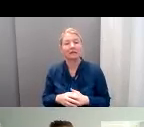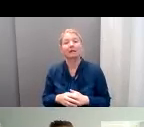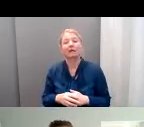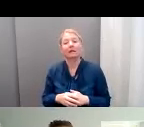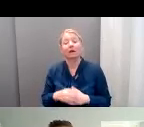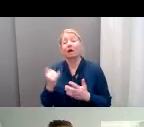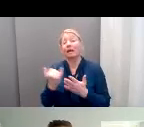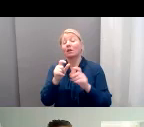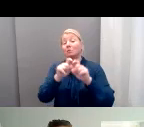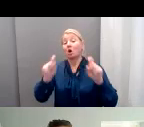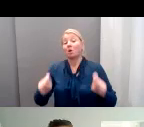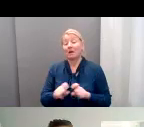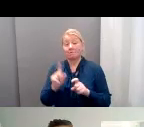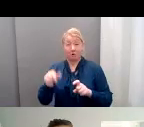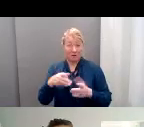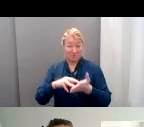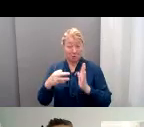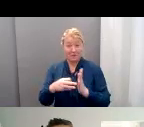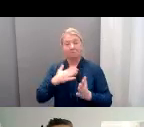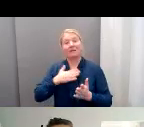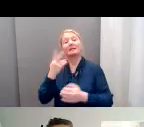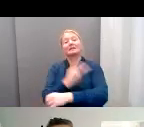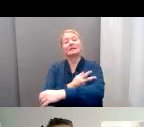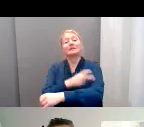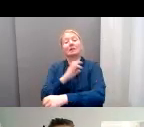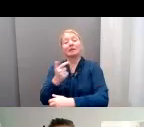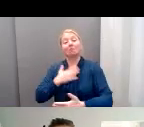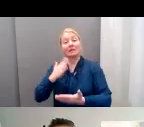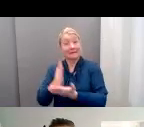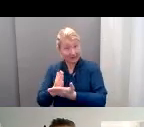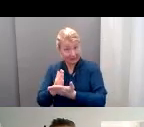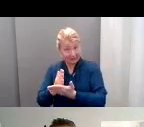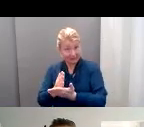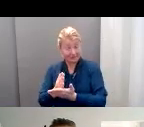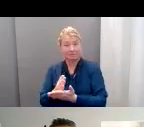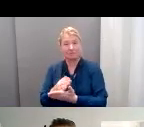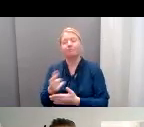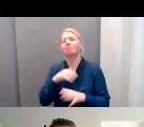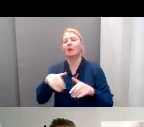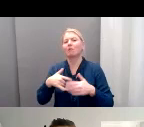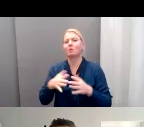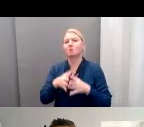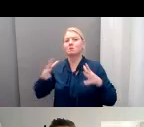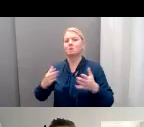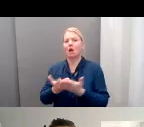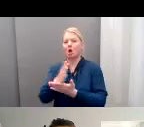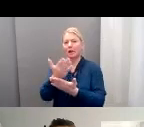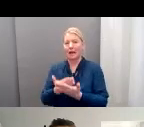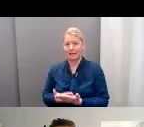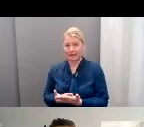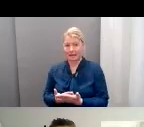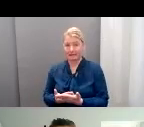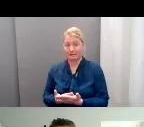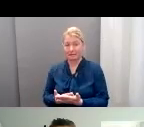inom ramen för Min sexualitet, min rätt så har vi gjort en stor kartläggning som har byggt på